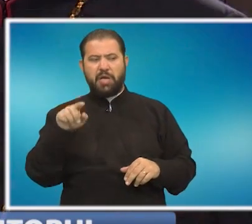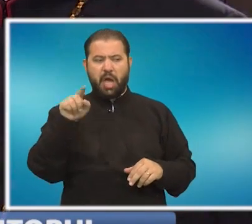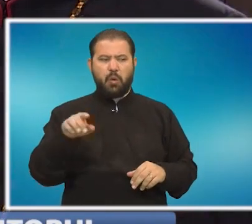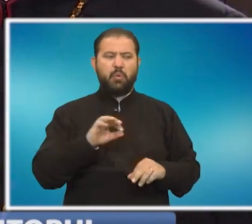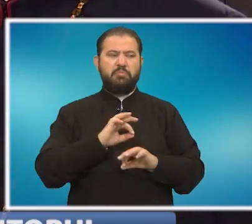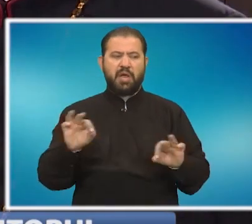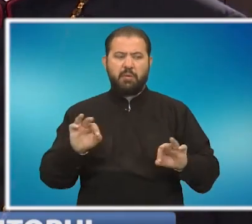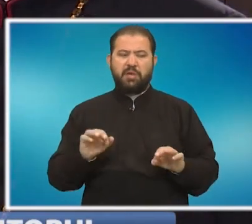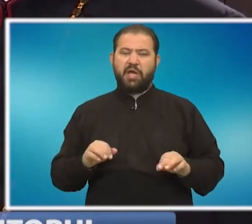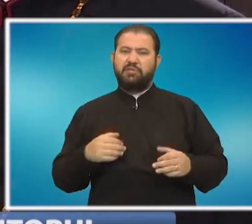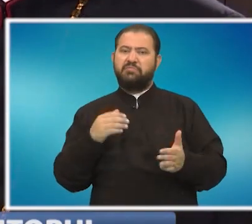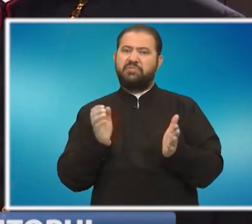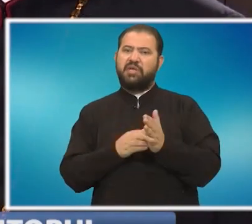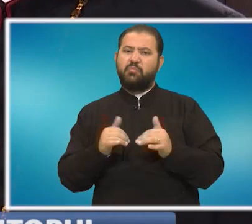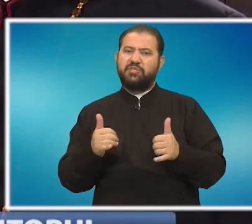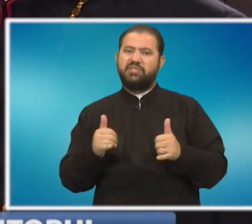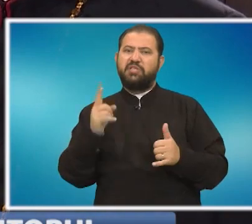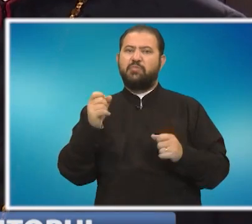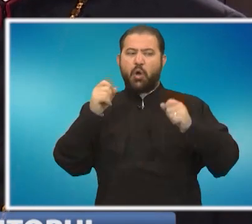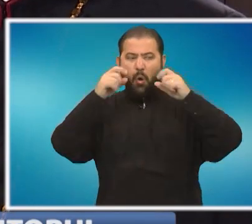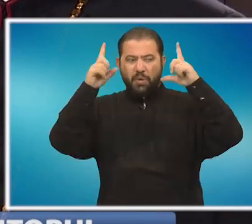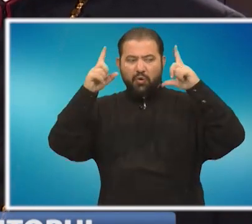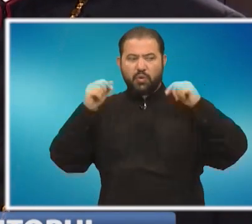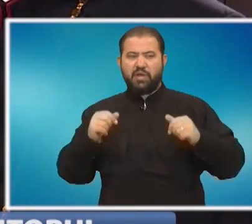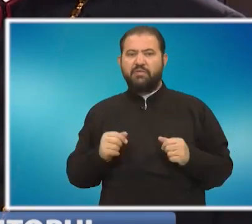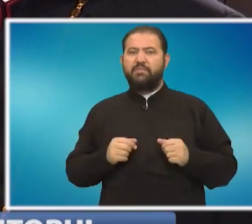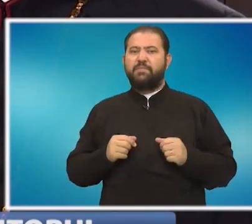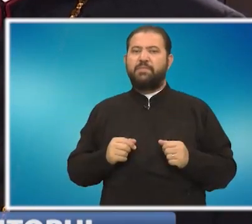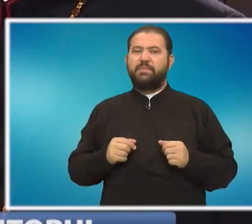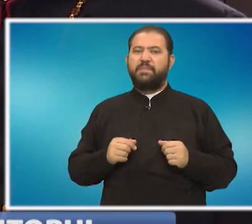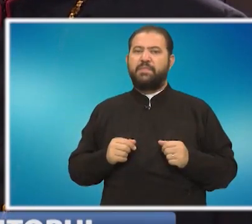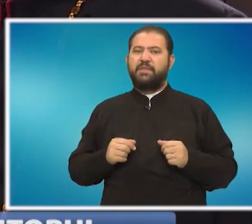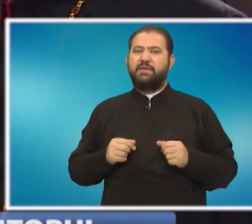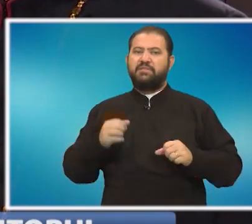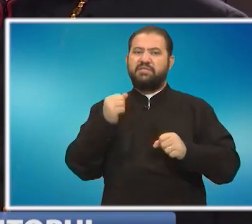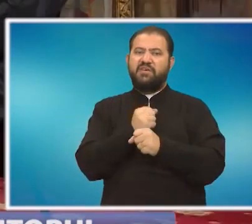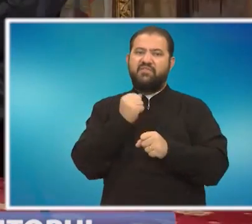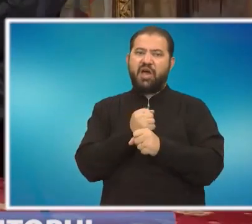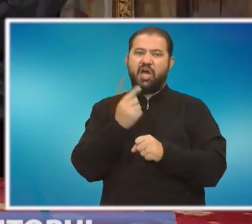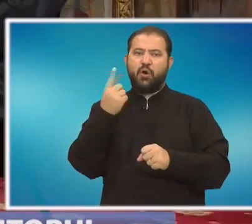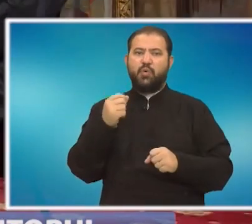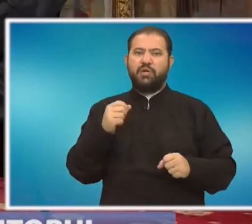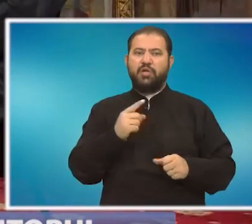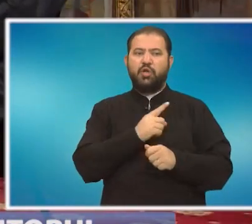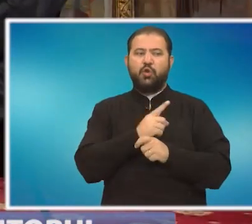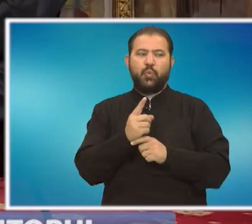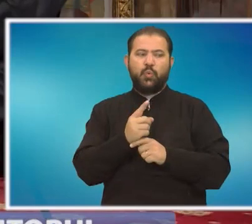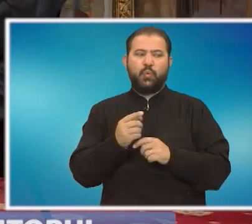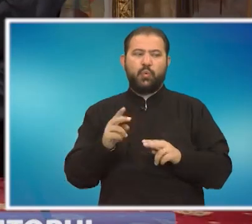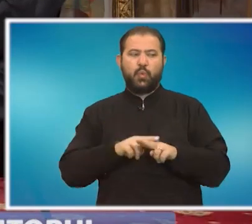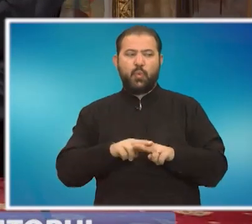mă duc acolo neapărat, că trebuie să se întâmple o minune, să se realizeze